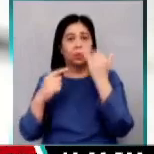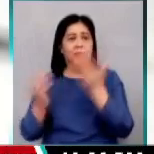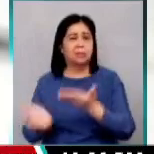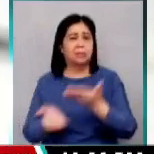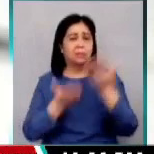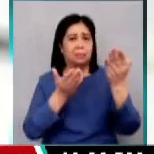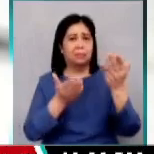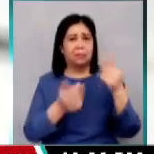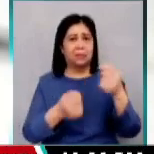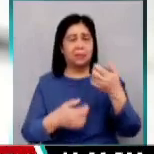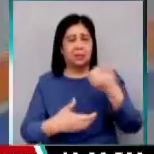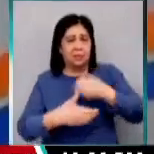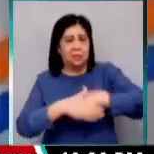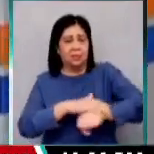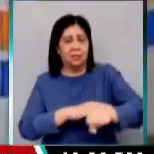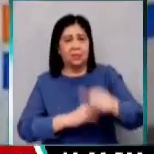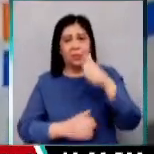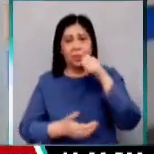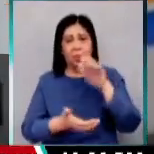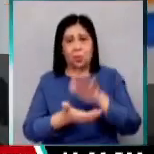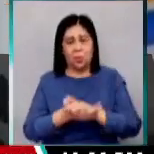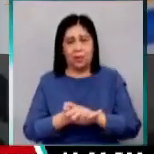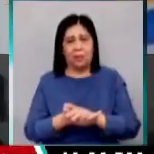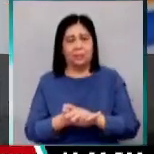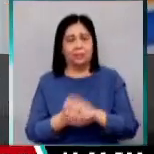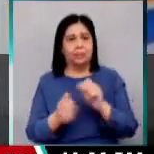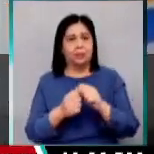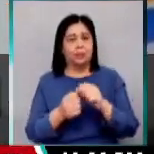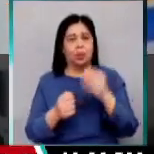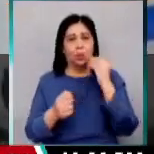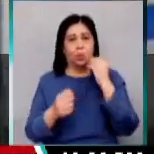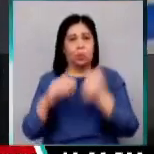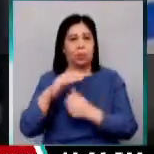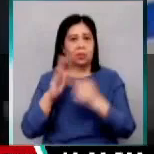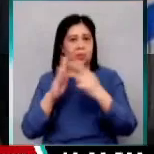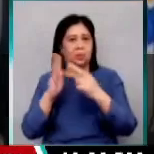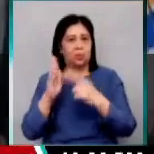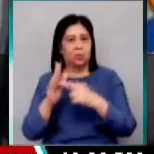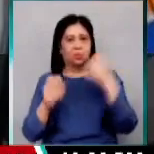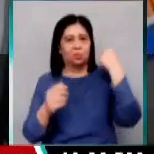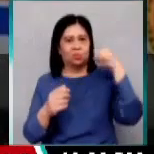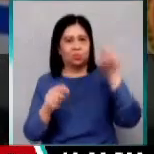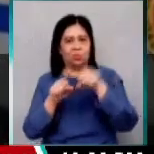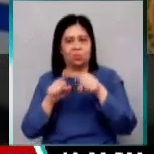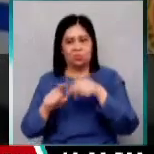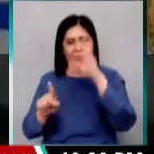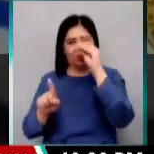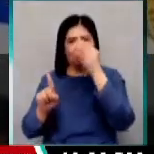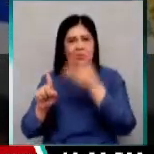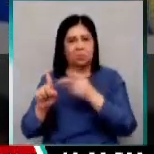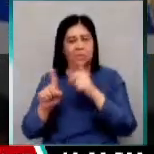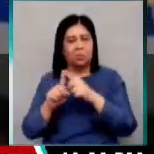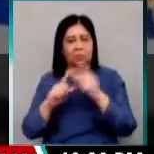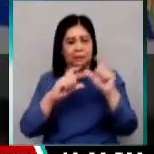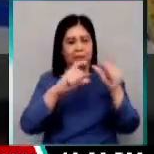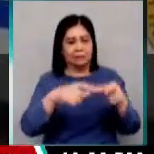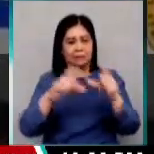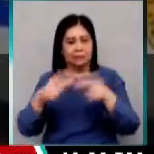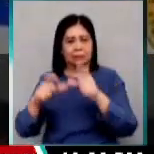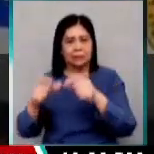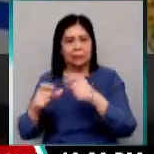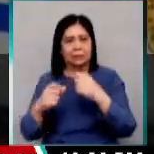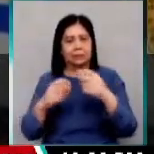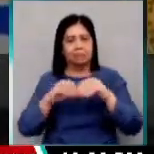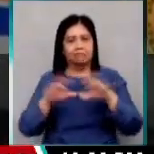na misis. Bukod sa home quarantine protocol, nilabag din ng lalaki ang granular lockdown na ipinatutupad sa